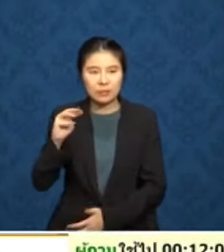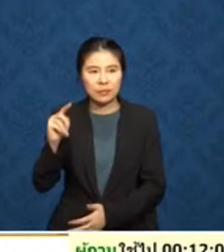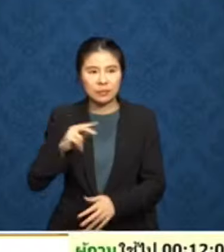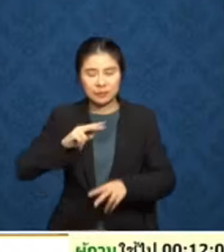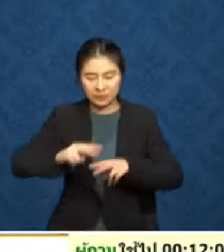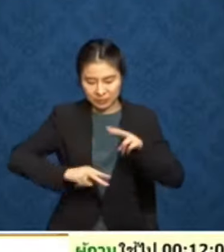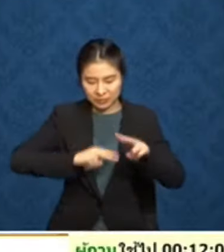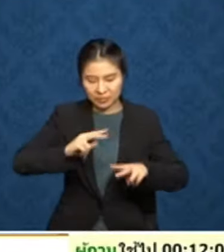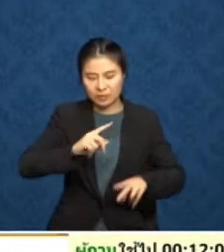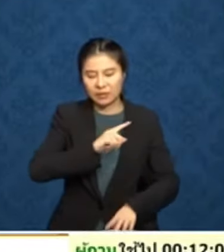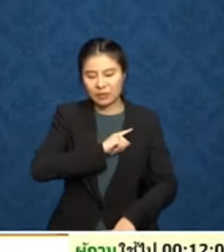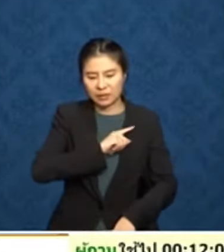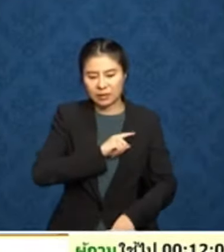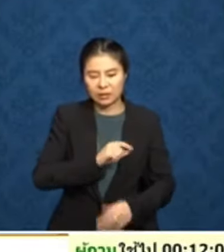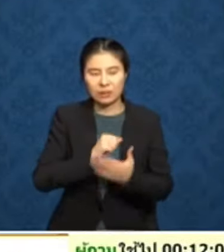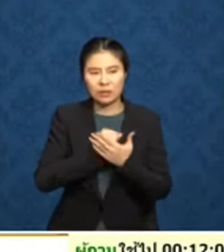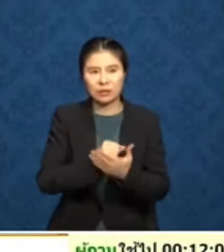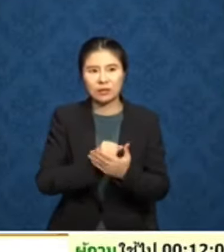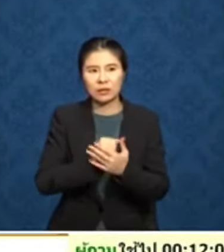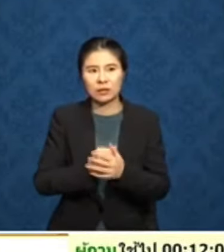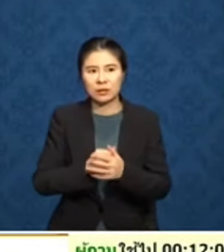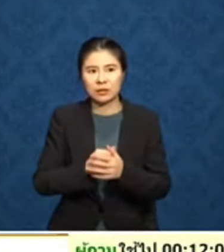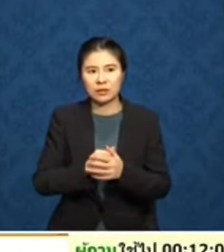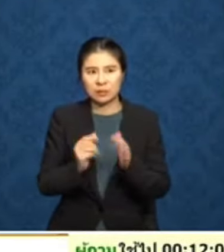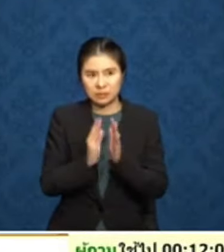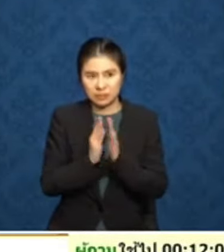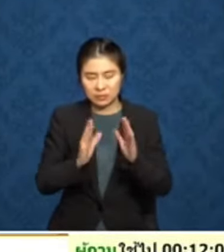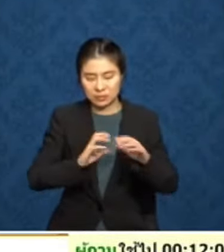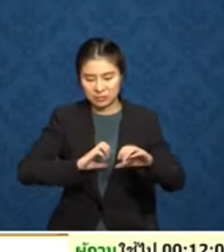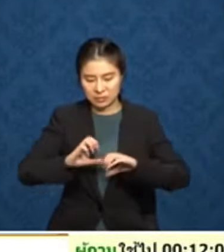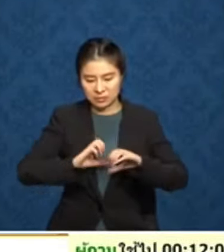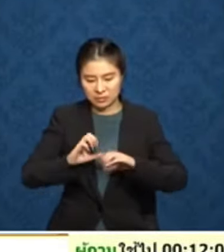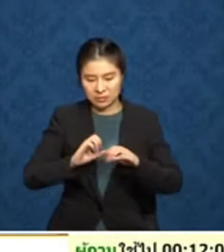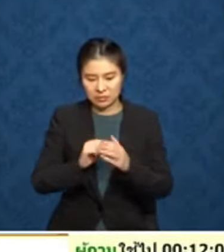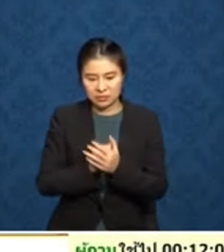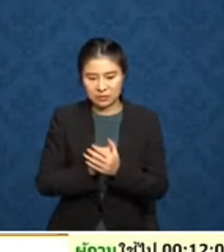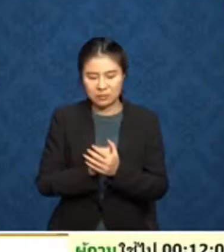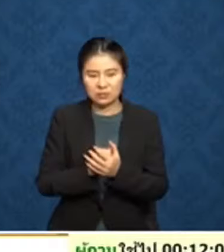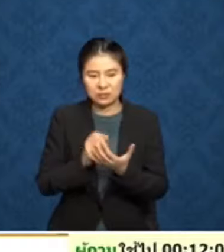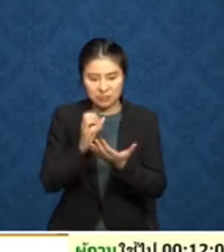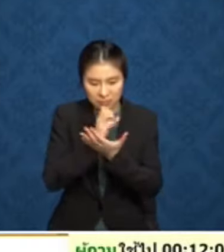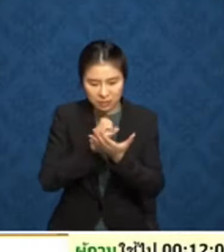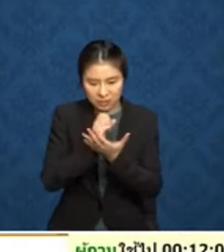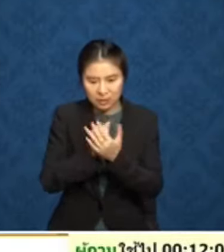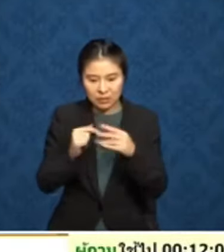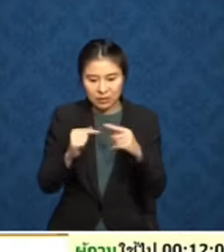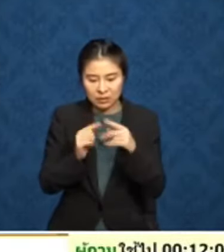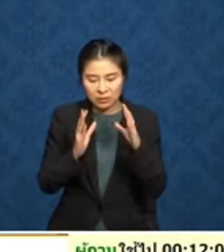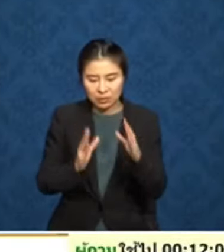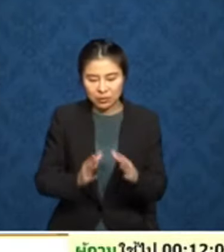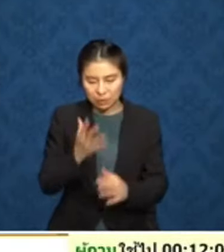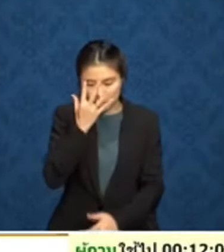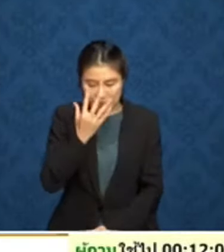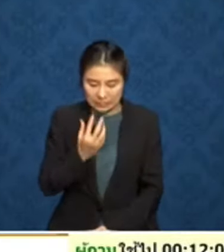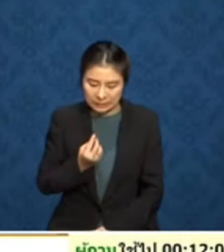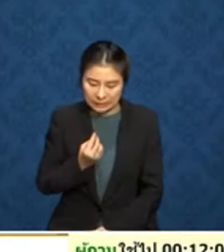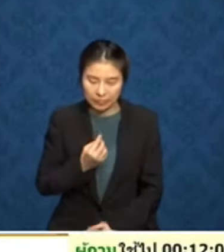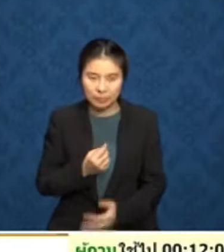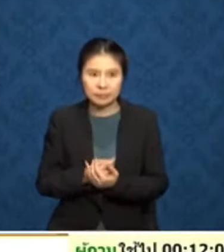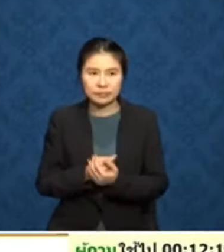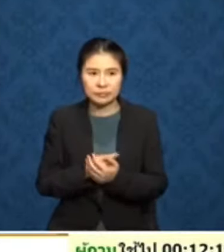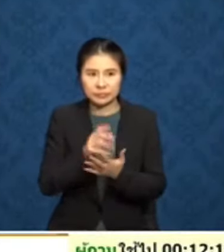ที่พูดถึงเรื่องการจัดการยาในบัญชีสำหรับผู้ป่วยซึมเศร้านะคะแล้วก็บอกว่าจะเอาแน